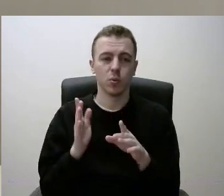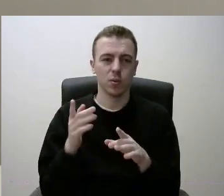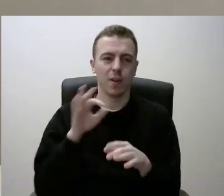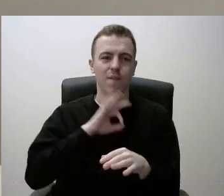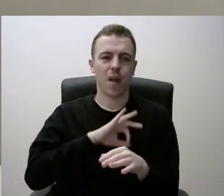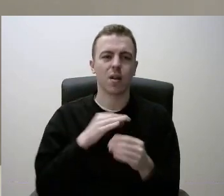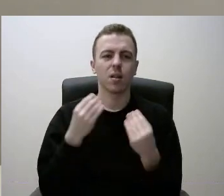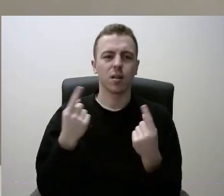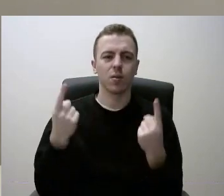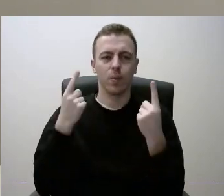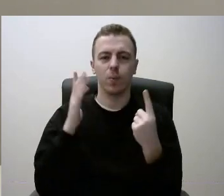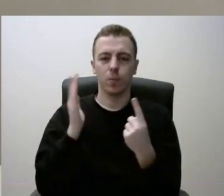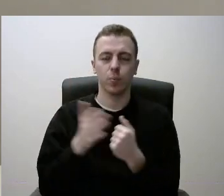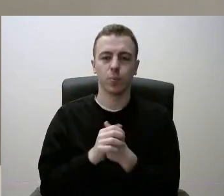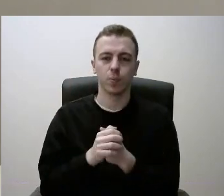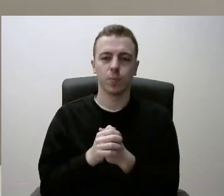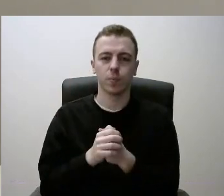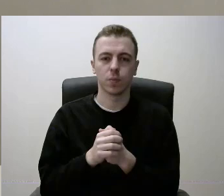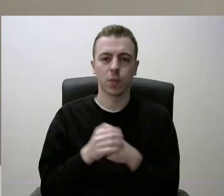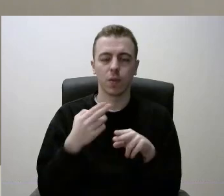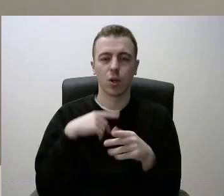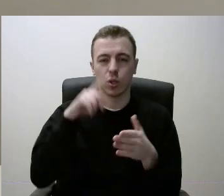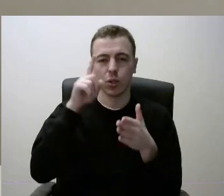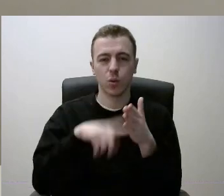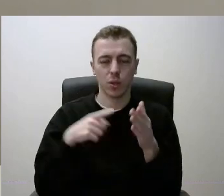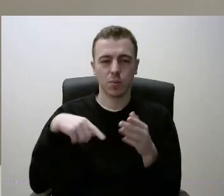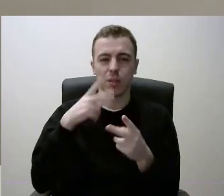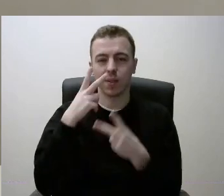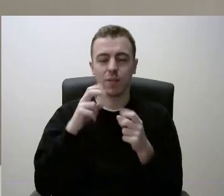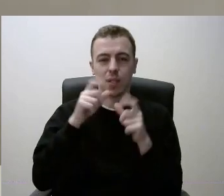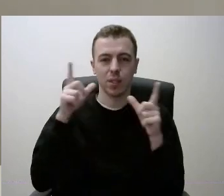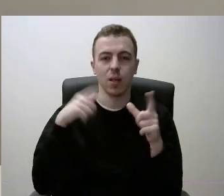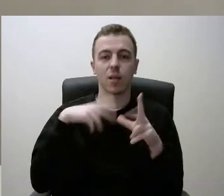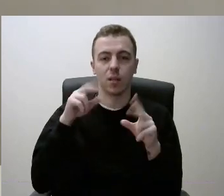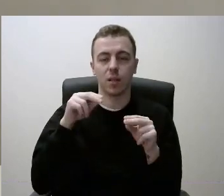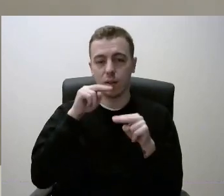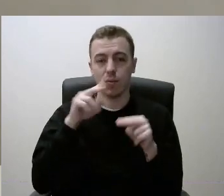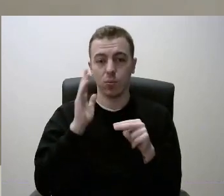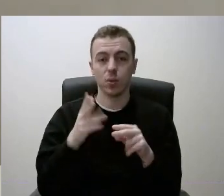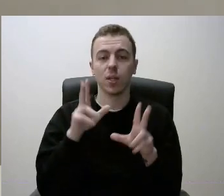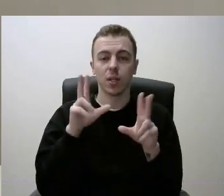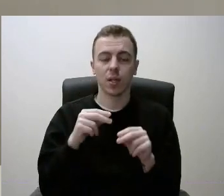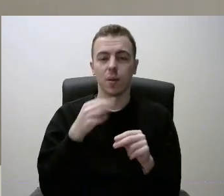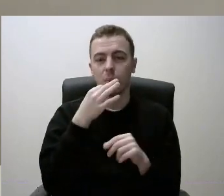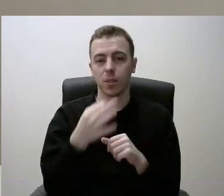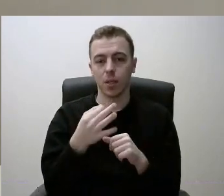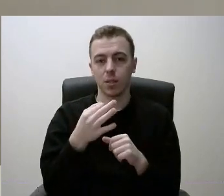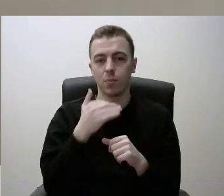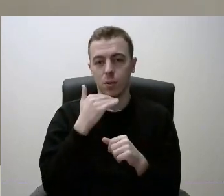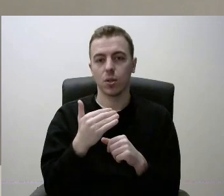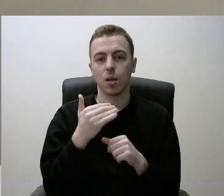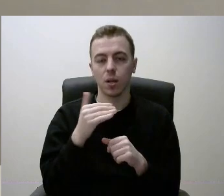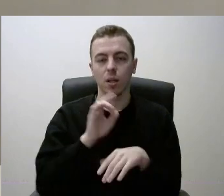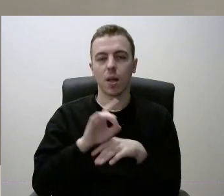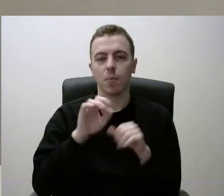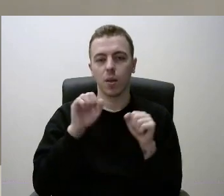vietas žmonėms Klaipėdoj. Tai aš labai tikiuosi, kad mes tą viziją užsitikrinsim ir vienareikšmiškai pasakysime, kad Klaipėda gali